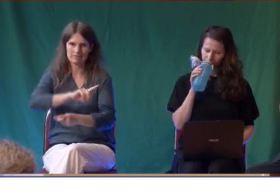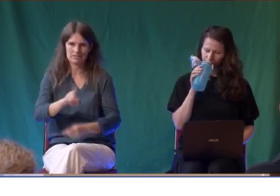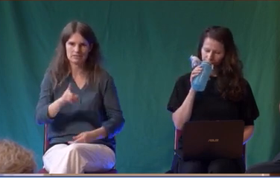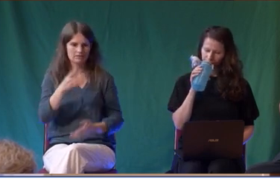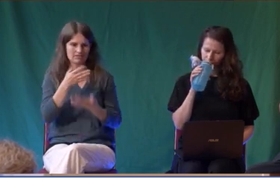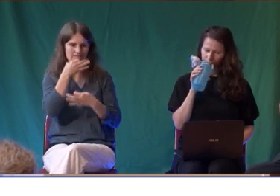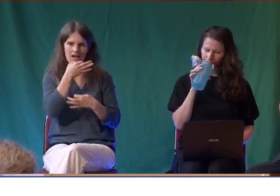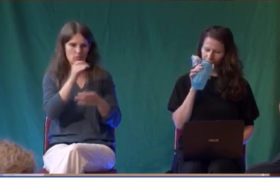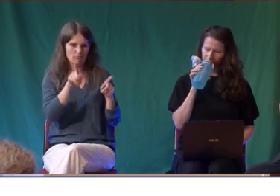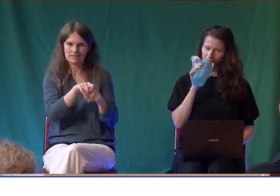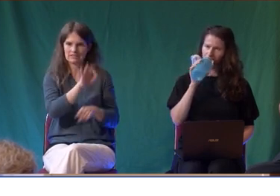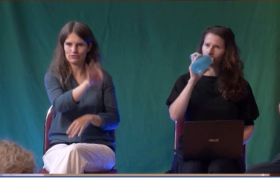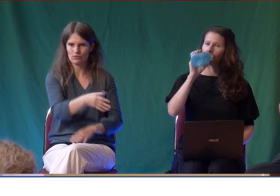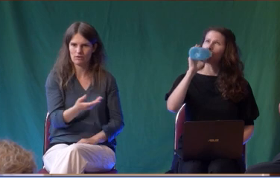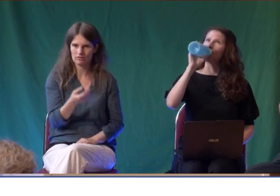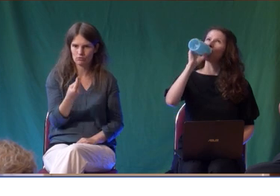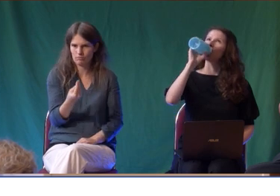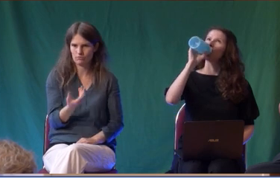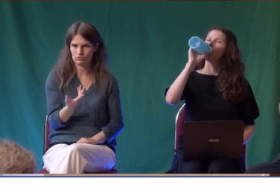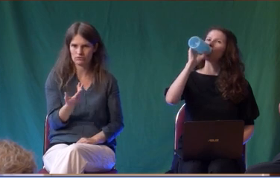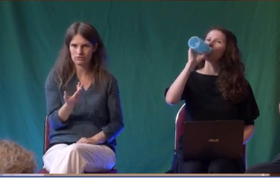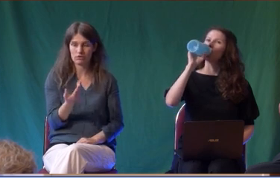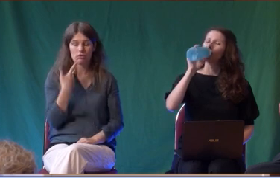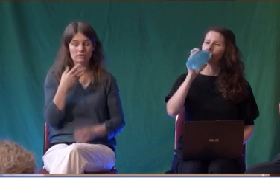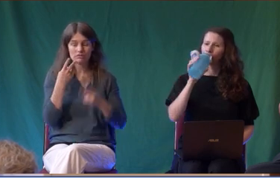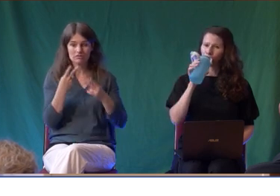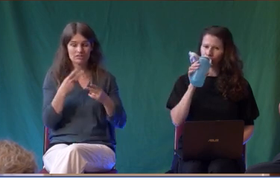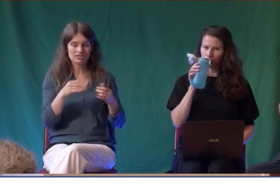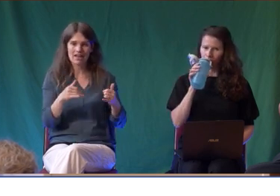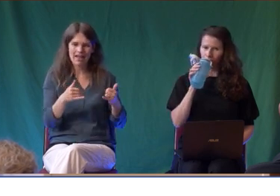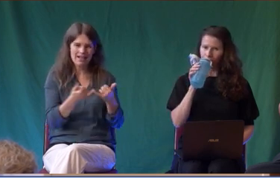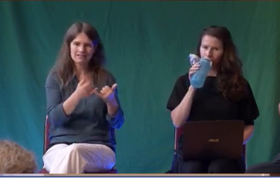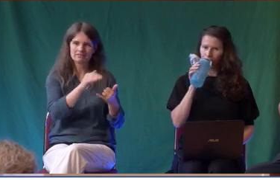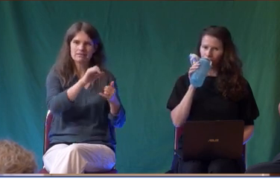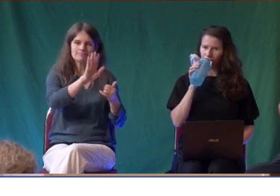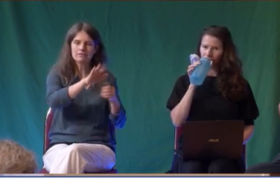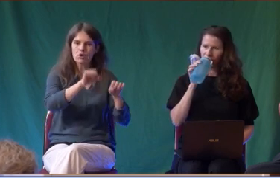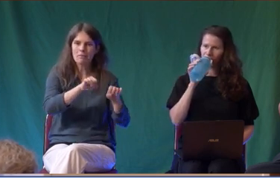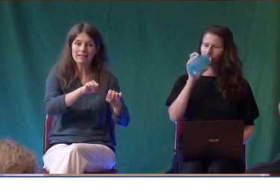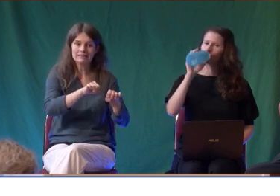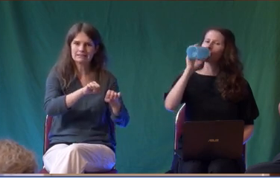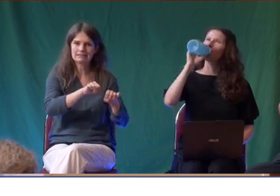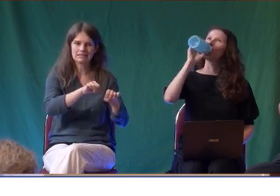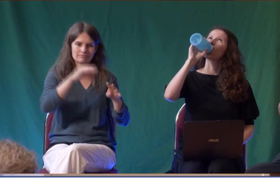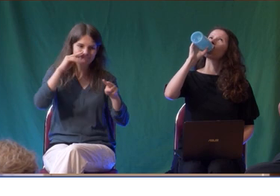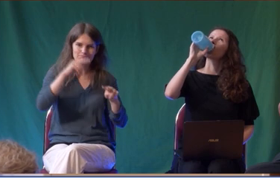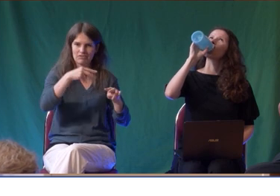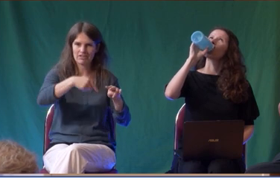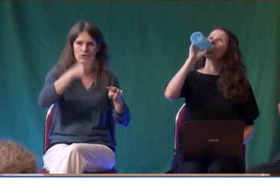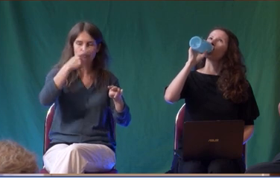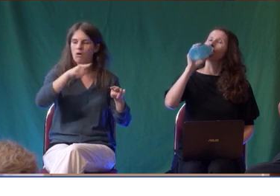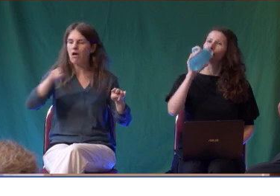fehlt vor allen Dingen noch vieles auf dem ressourcenorientierter Blick auf die Erde also darauf was kennen die Eltern und nicht nur darauf ist alles